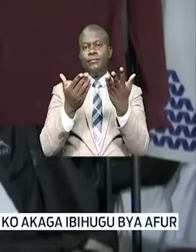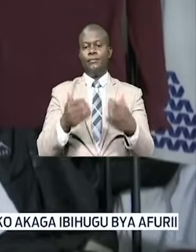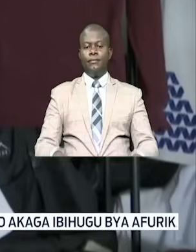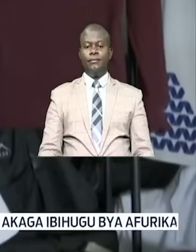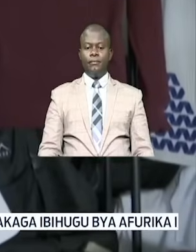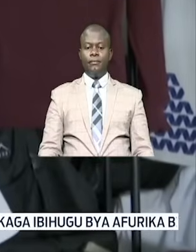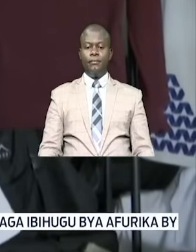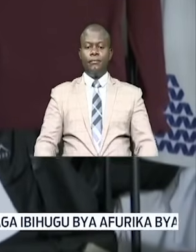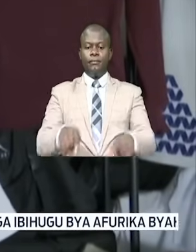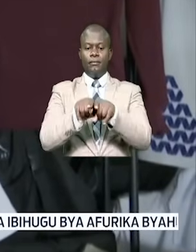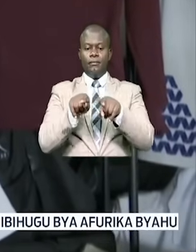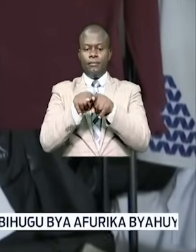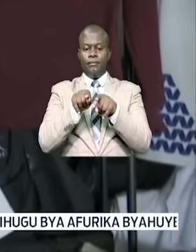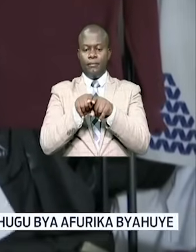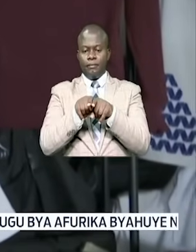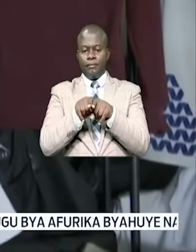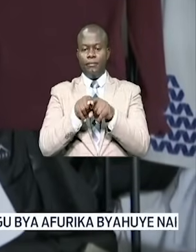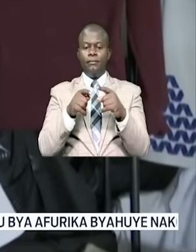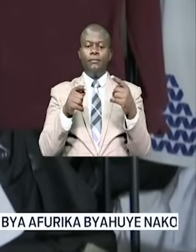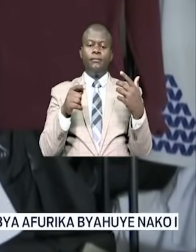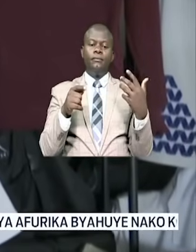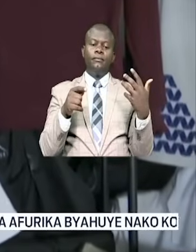Nka rwiyemeza mirimo muto ikintu kene